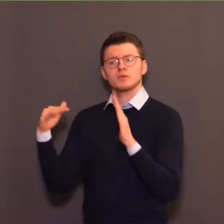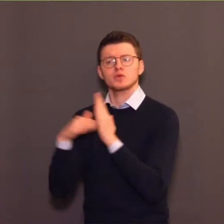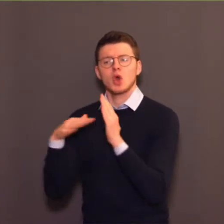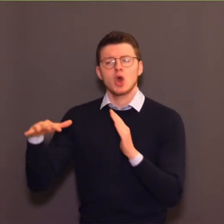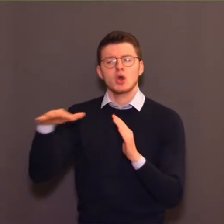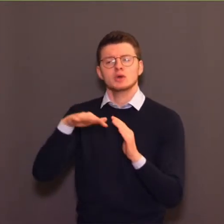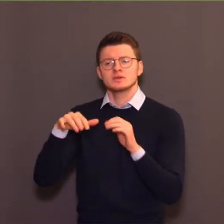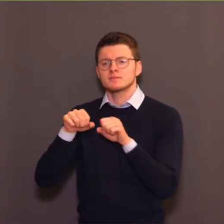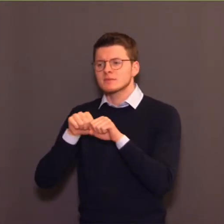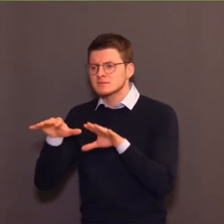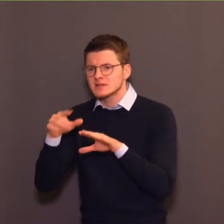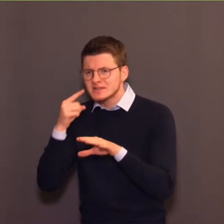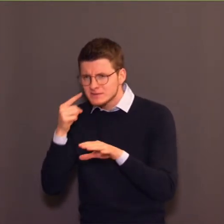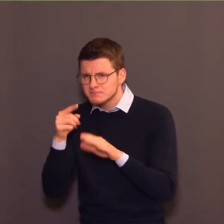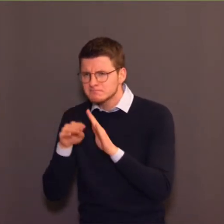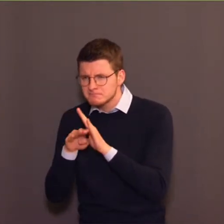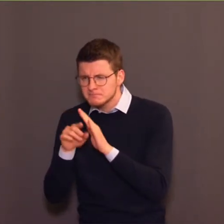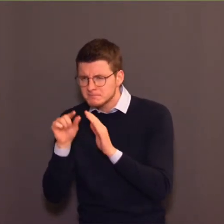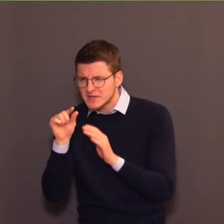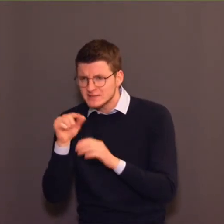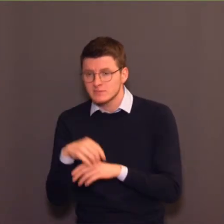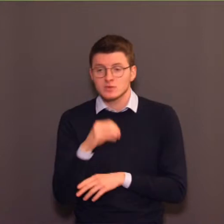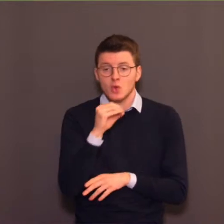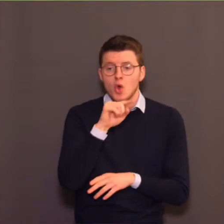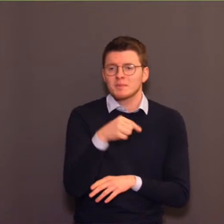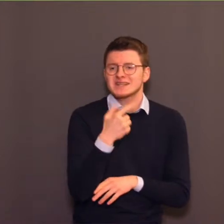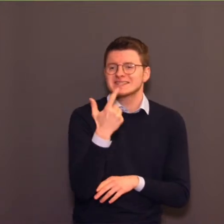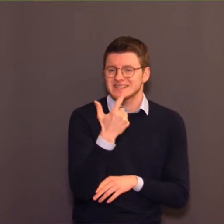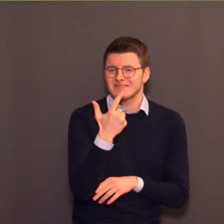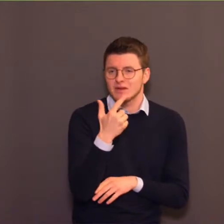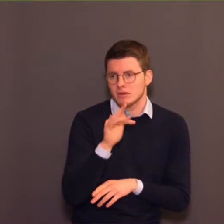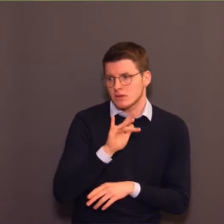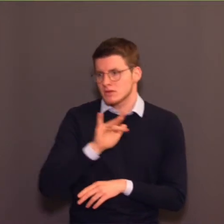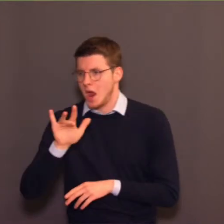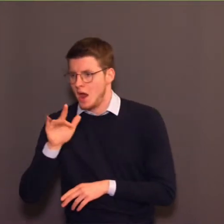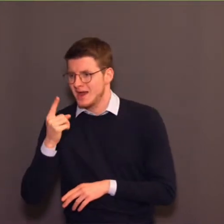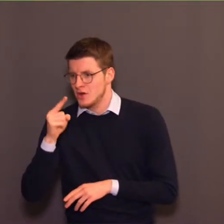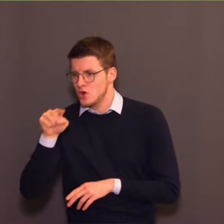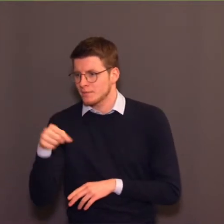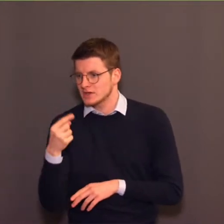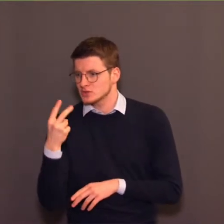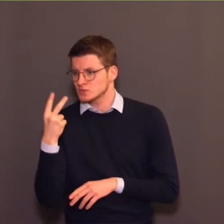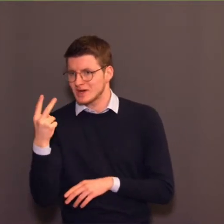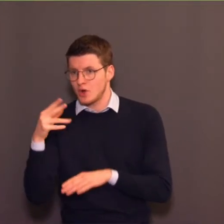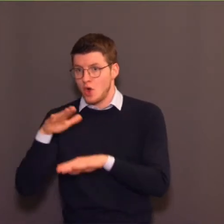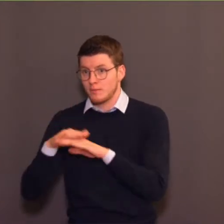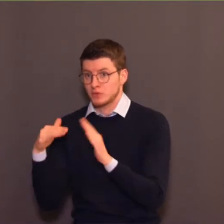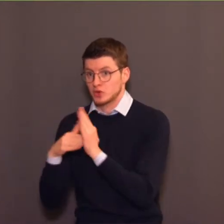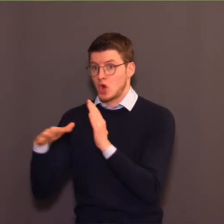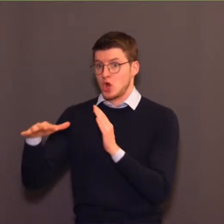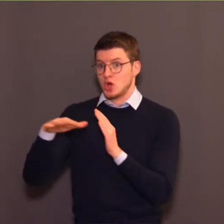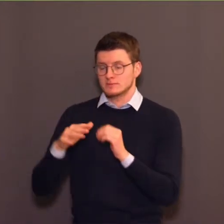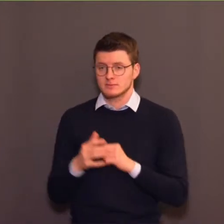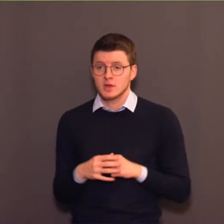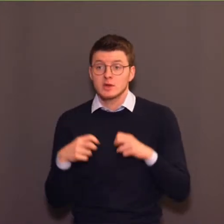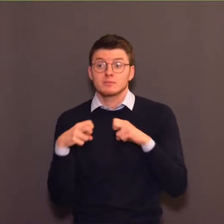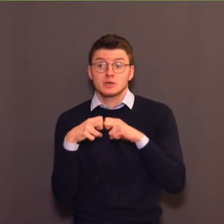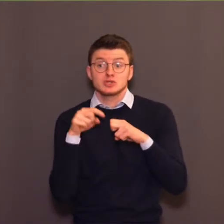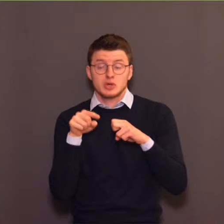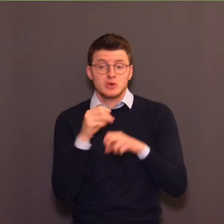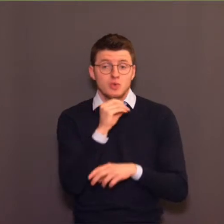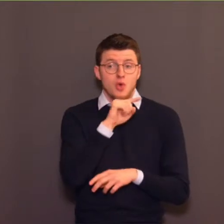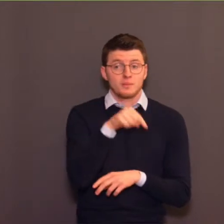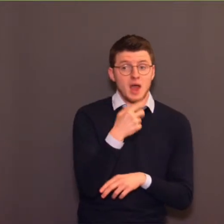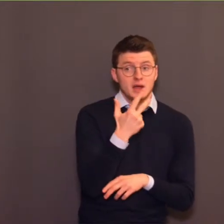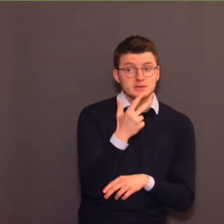week, gaande van 0,7 naar 1,2. Er was ook een kleine toename in Brussel, gaande van 0,8 tot